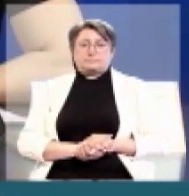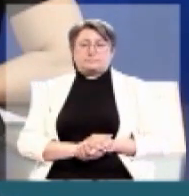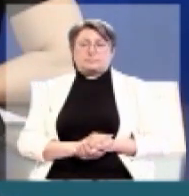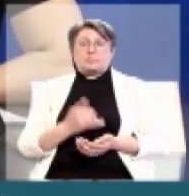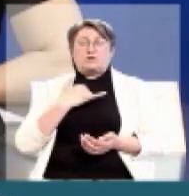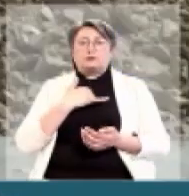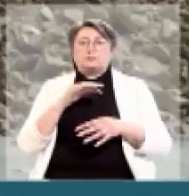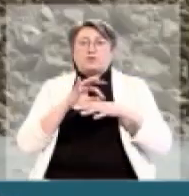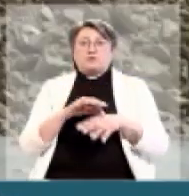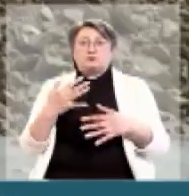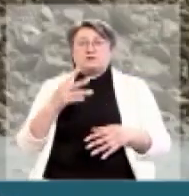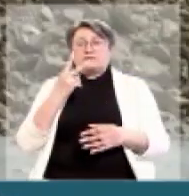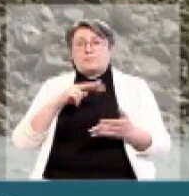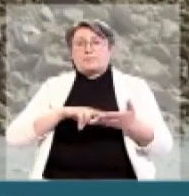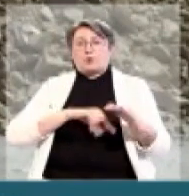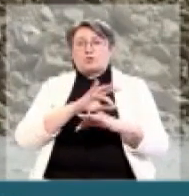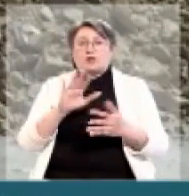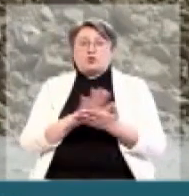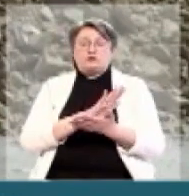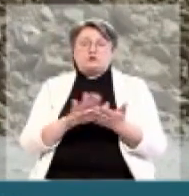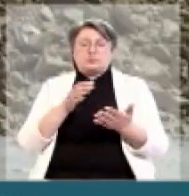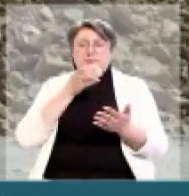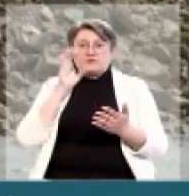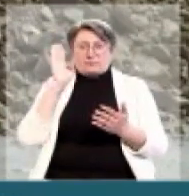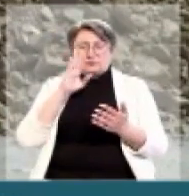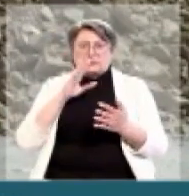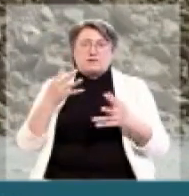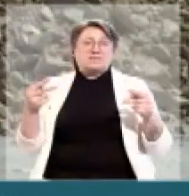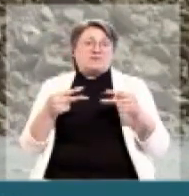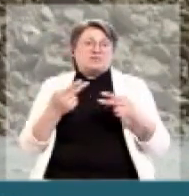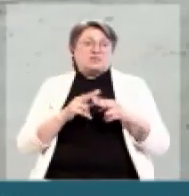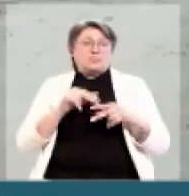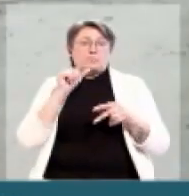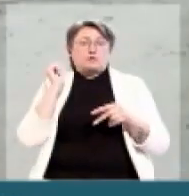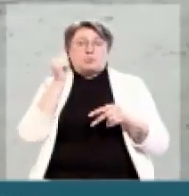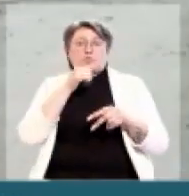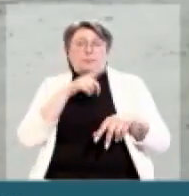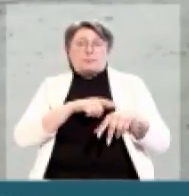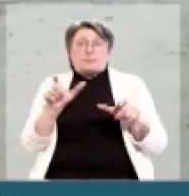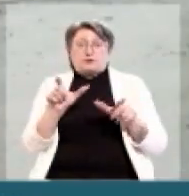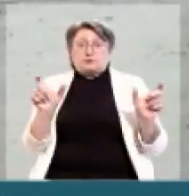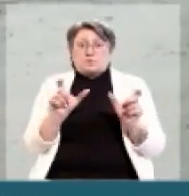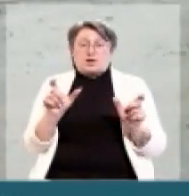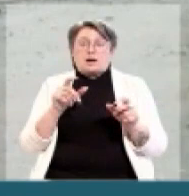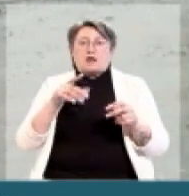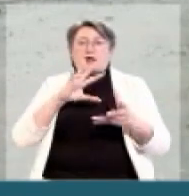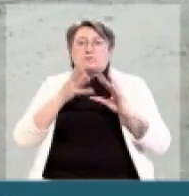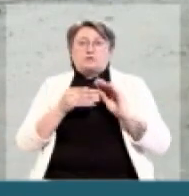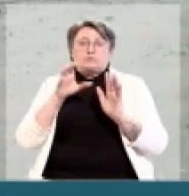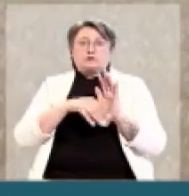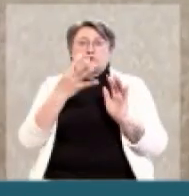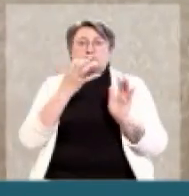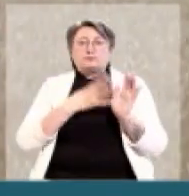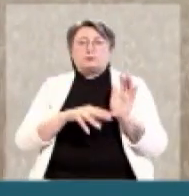теңге қаражат бөлінді. Өткен жылдың осы кезеңімен салыстырғанда жеке меншік инвестиция көлемі 498 миллион теңгеге артып